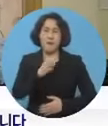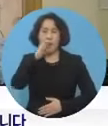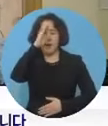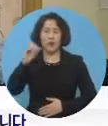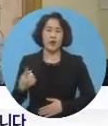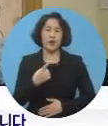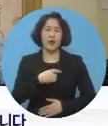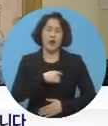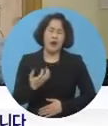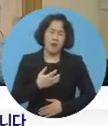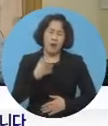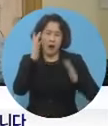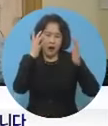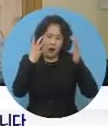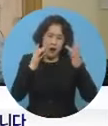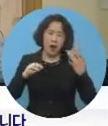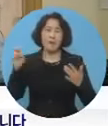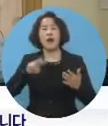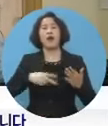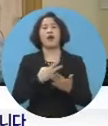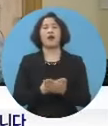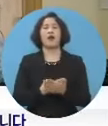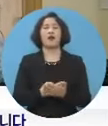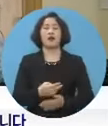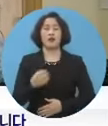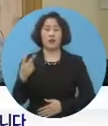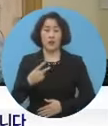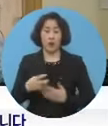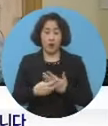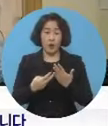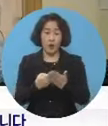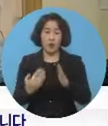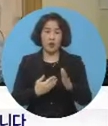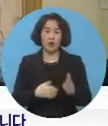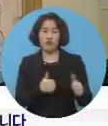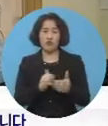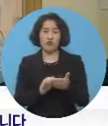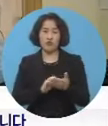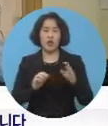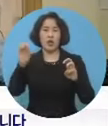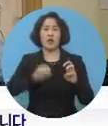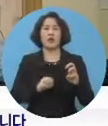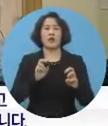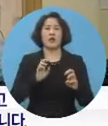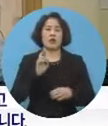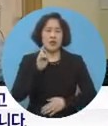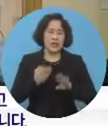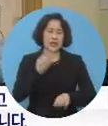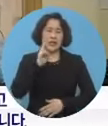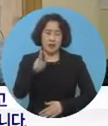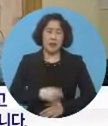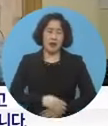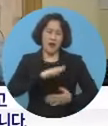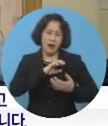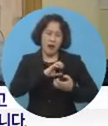증상으로 심한 흉통 식은땀 실신을 일으킬 수 있으며 병원 전 사망률이 30% 정도의 심각한 질환입니다 심한